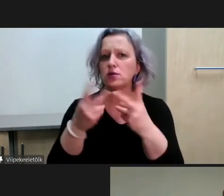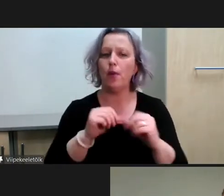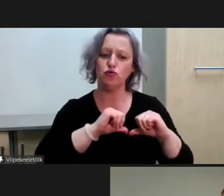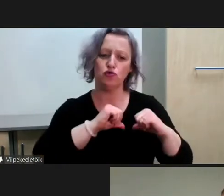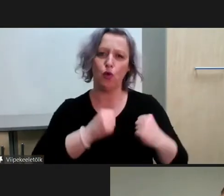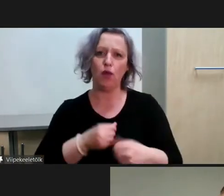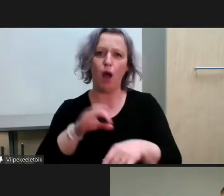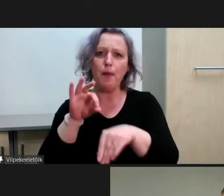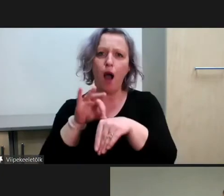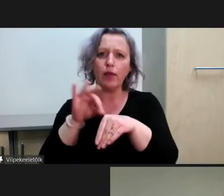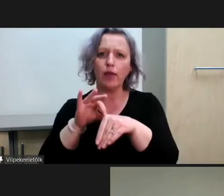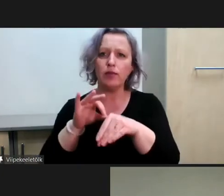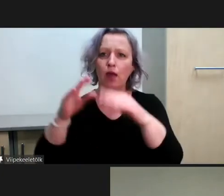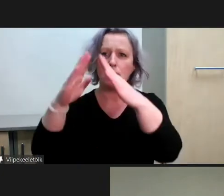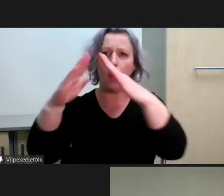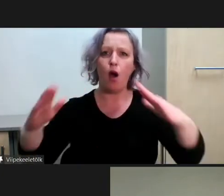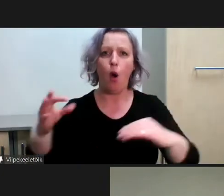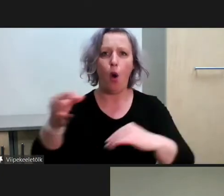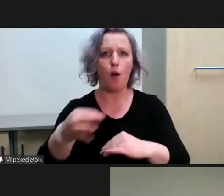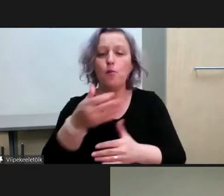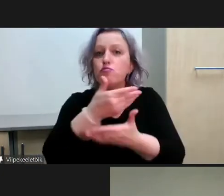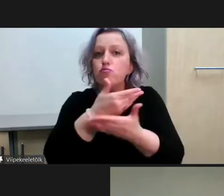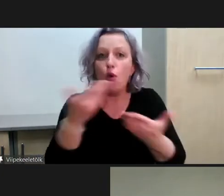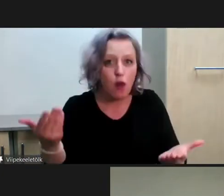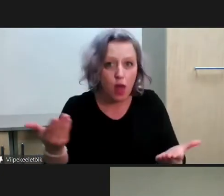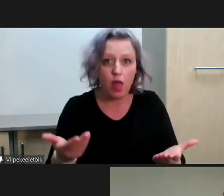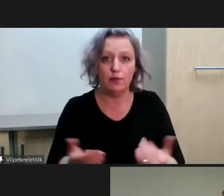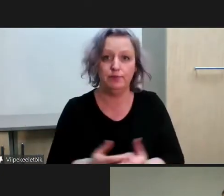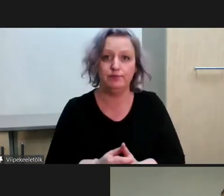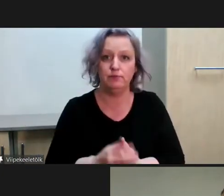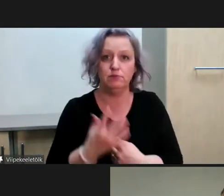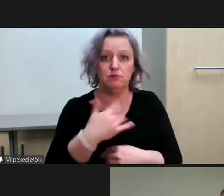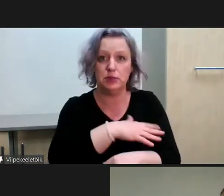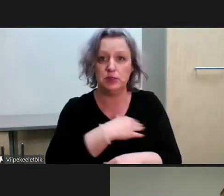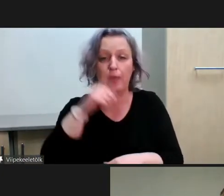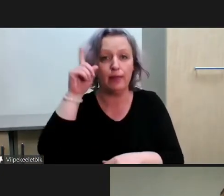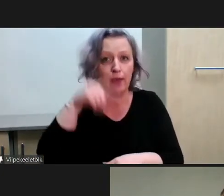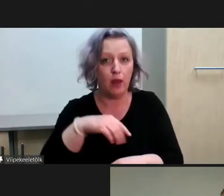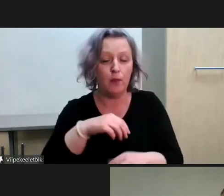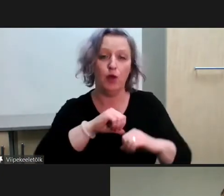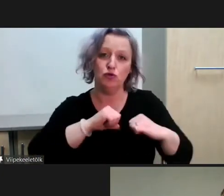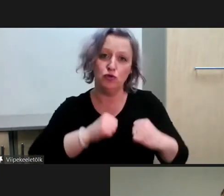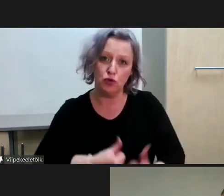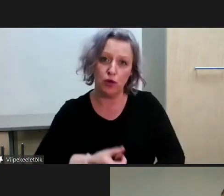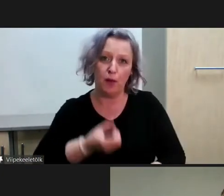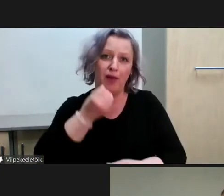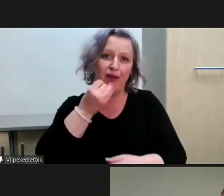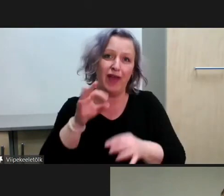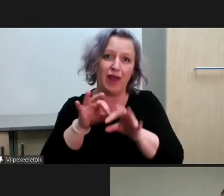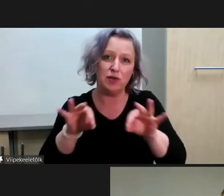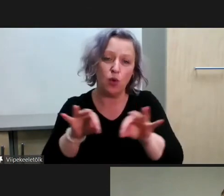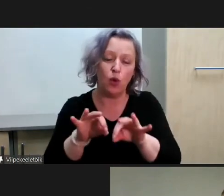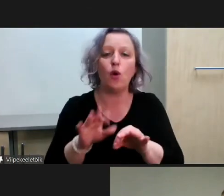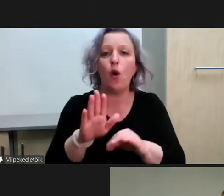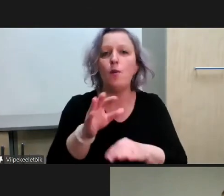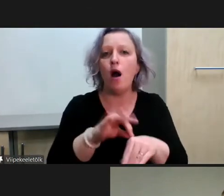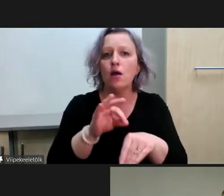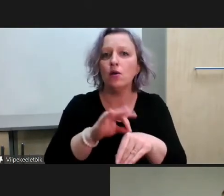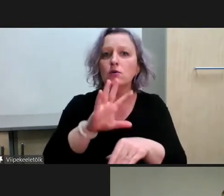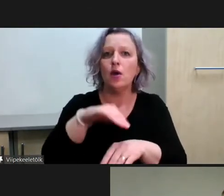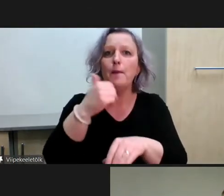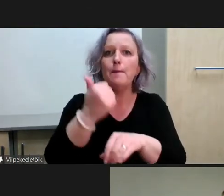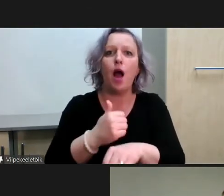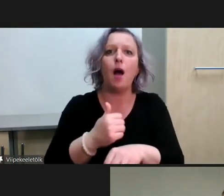südamehaigete katusorganisatsiooni, et me teame ju, et südame- ja veresoonkonna haigused on peamine surmapõhjus Eestis kahjuks, aga ka